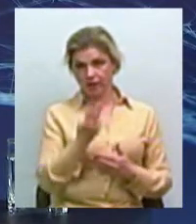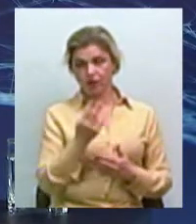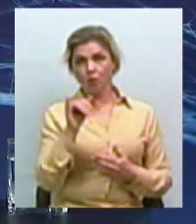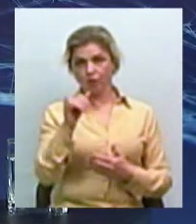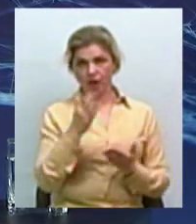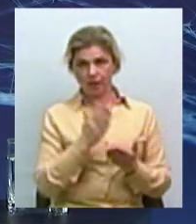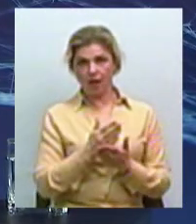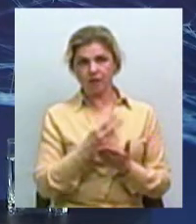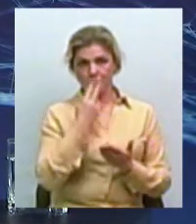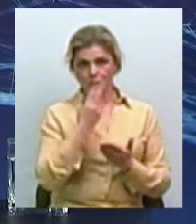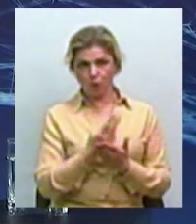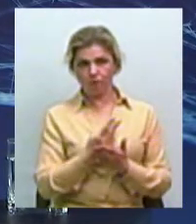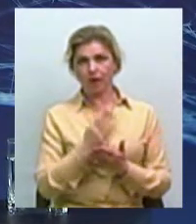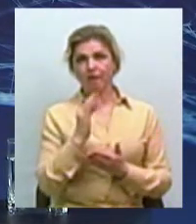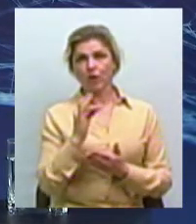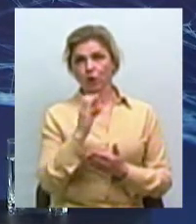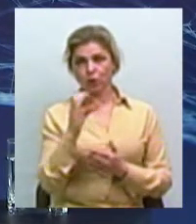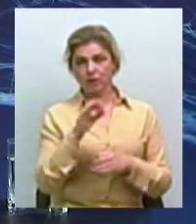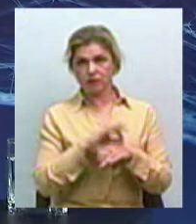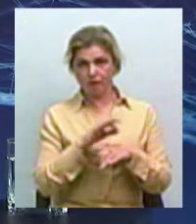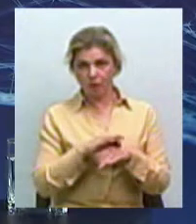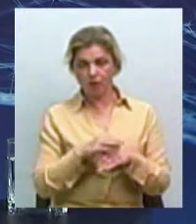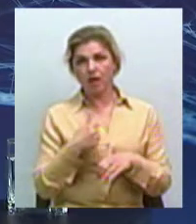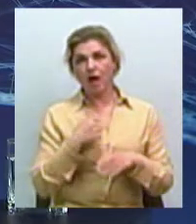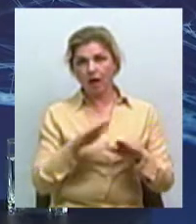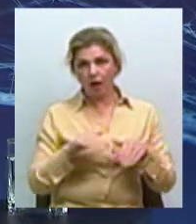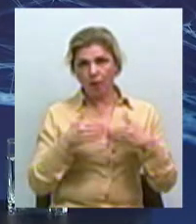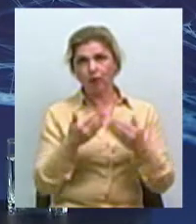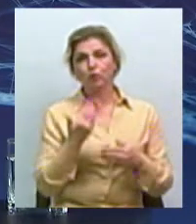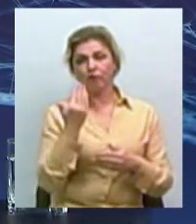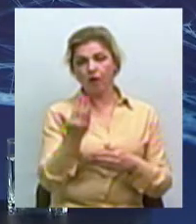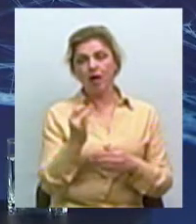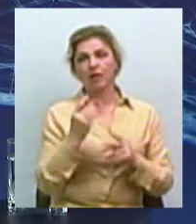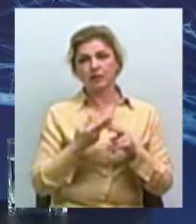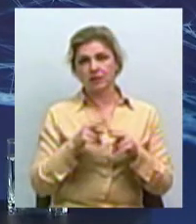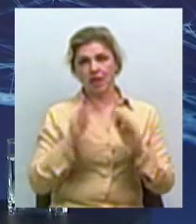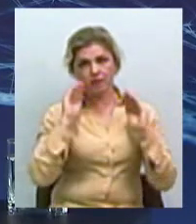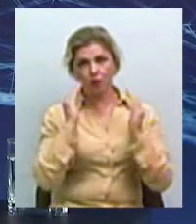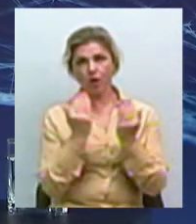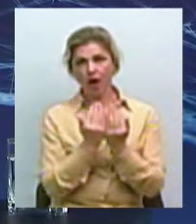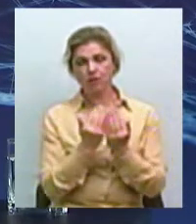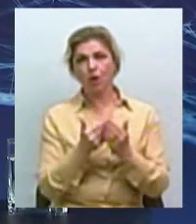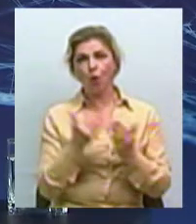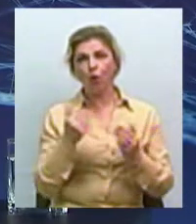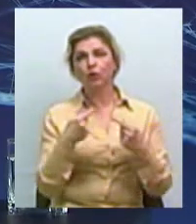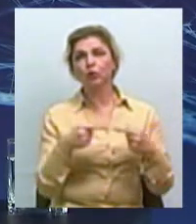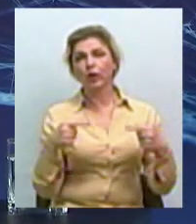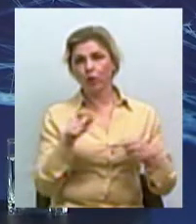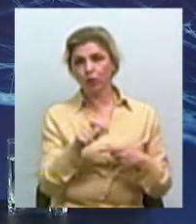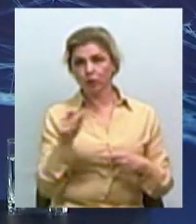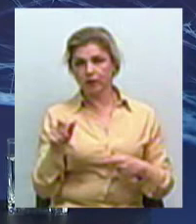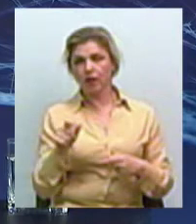певні прояви, з'явились вірусні захворювання, то я рекомендую вам це ізоляція, перш за все, від інших,